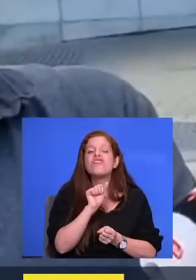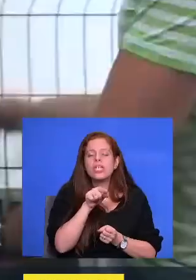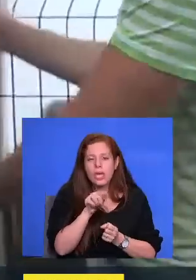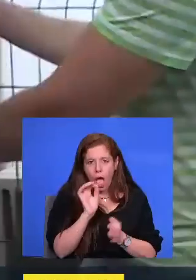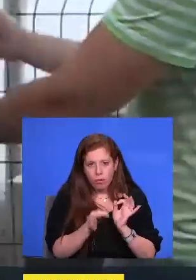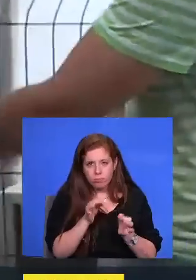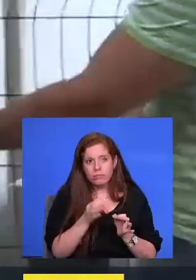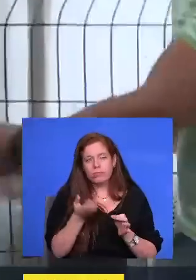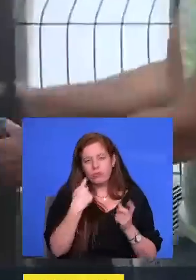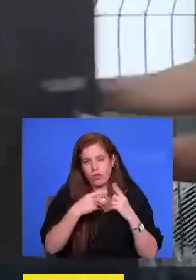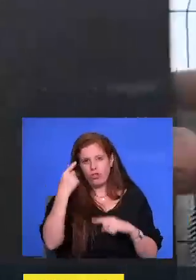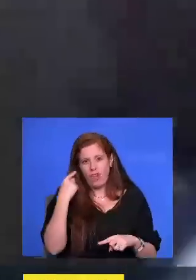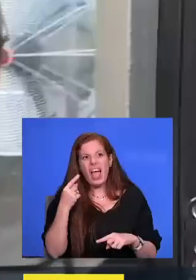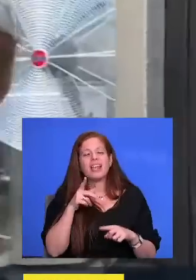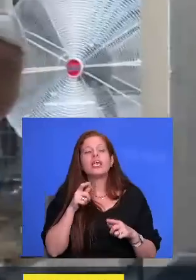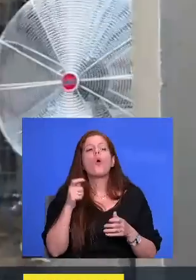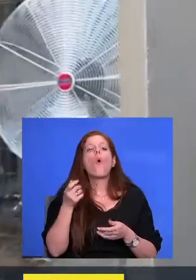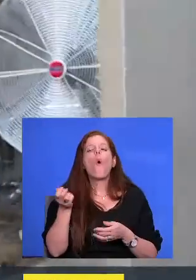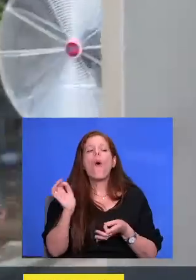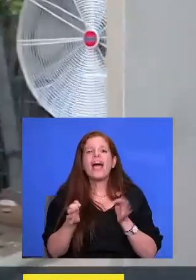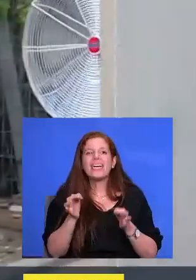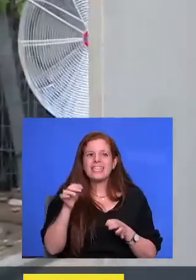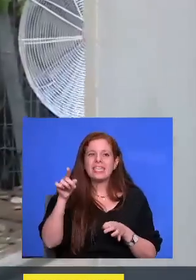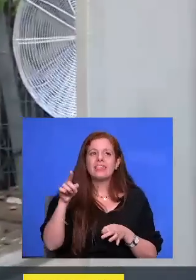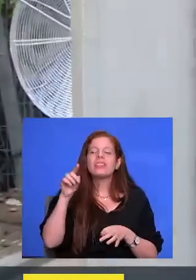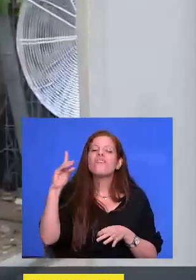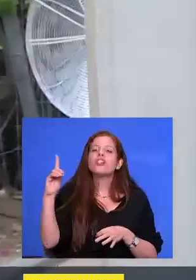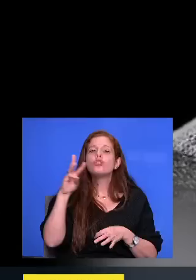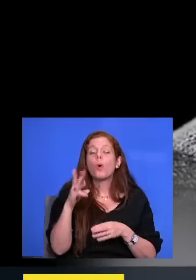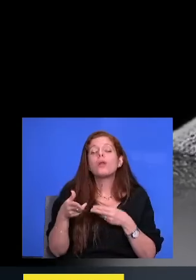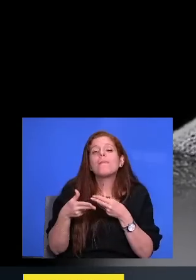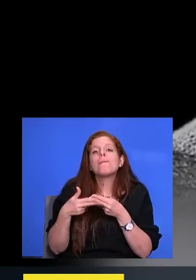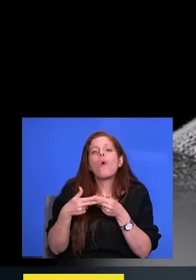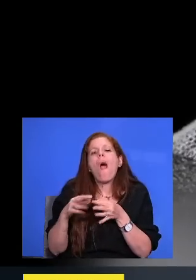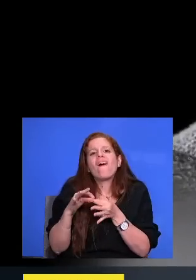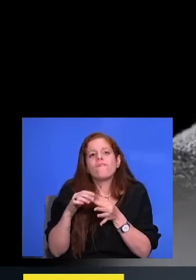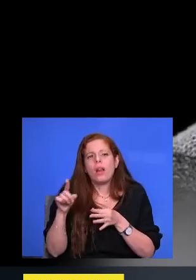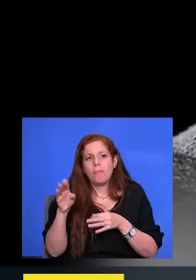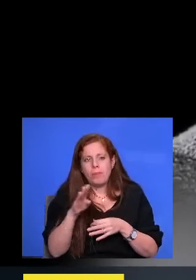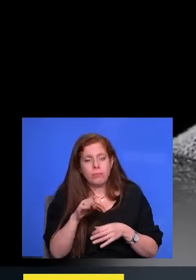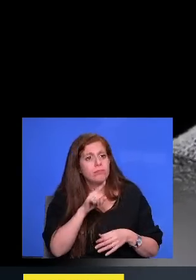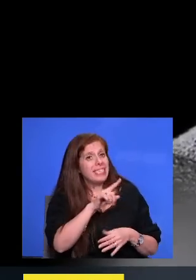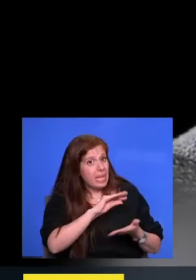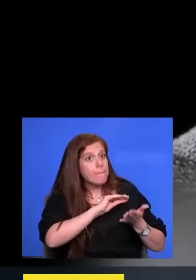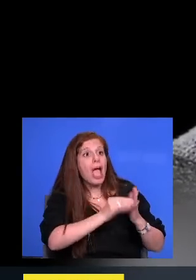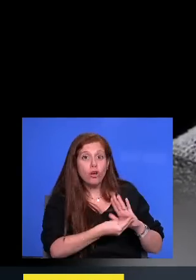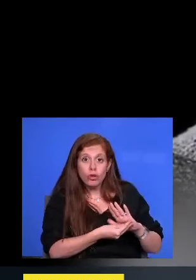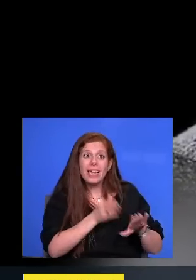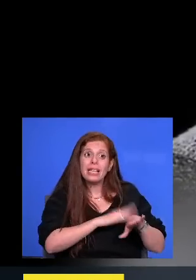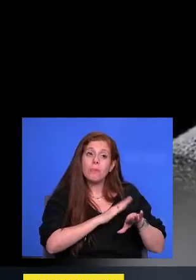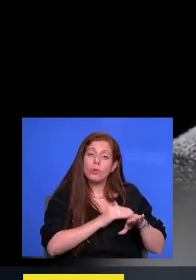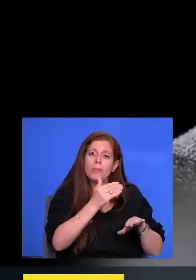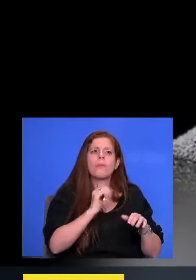ארצי, בידי עורך הדין דוד שמרון, מקורבו של נתניהו. היא מאשרת את המינויים הבאים, ראש